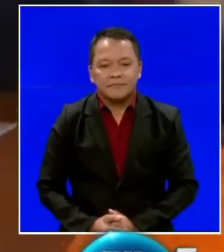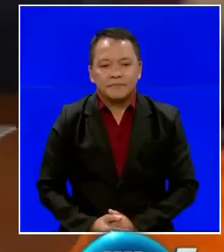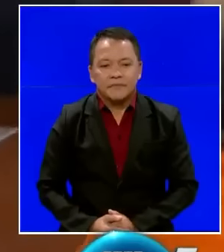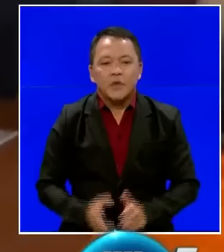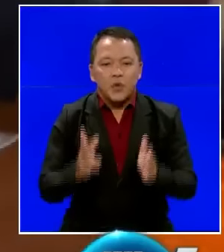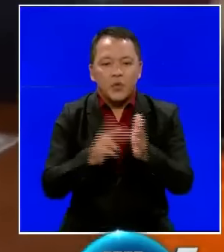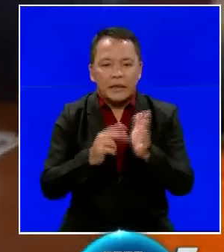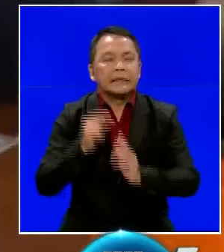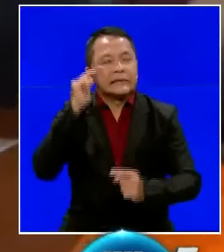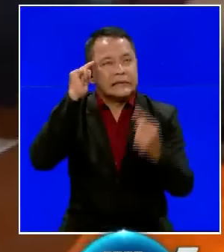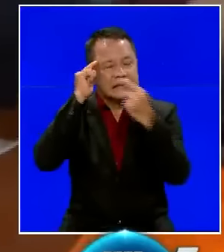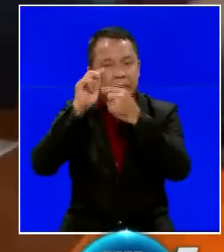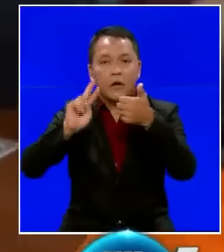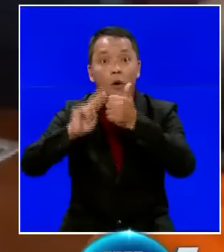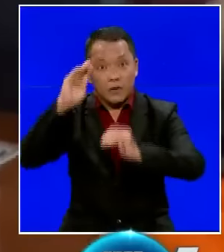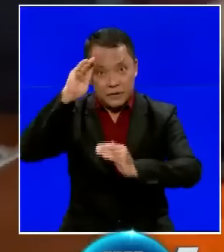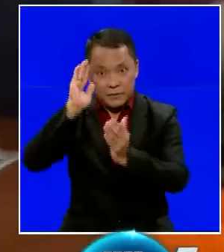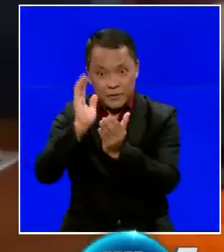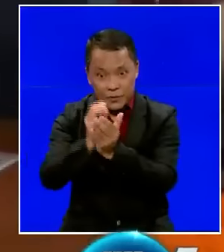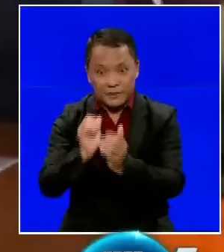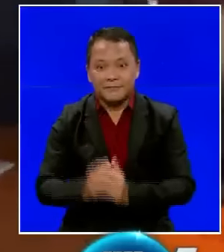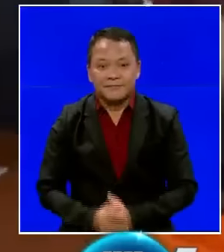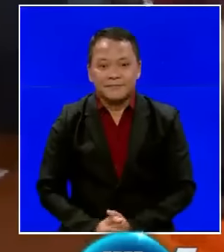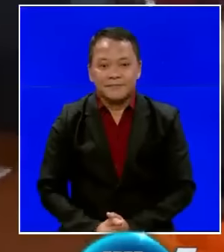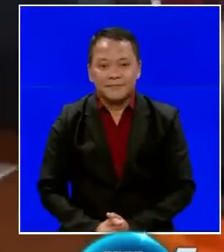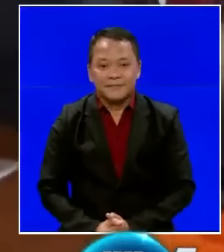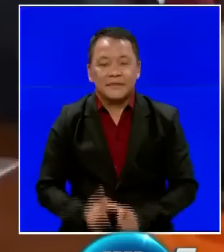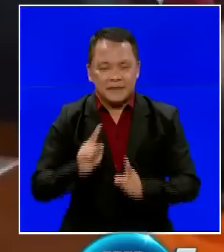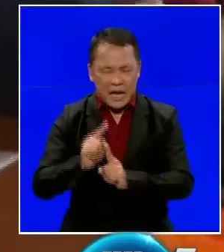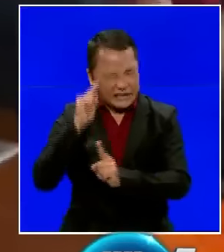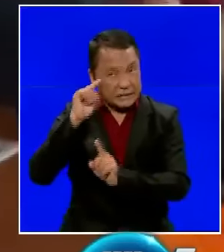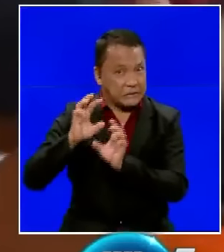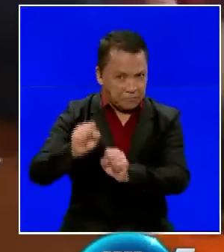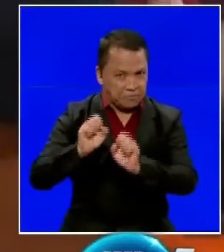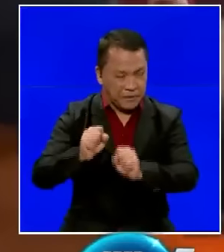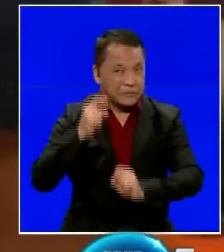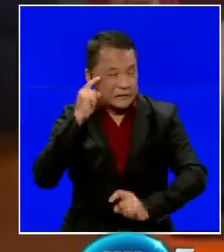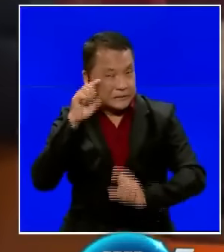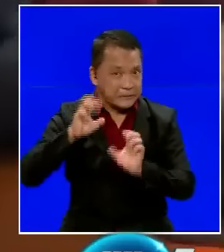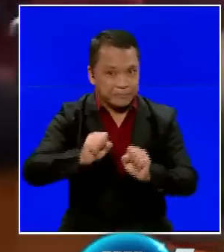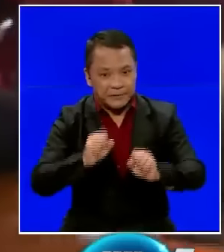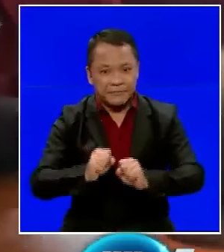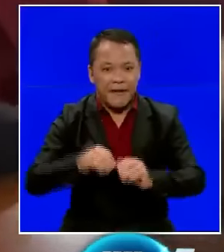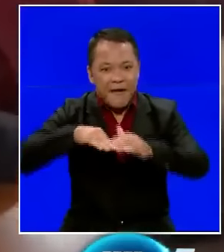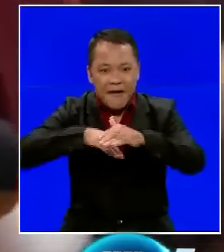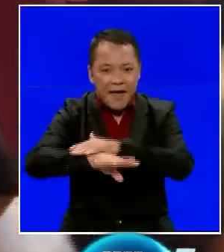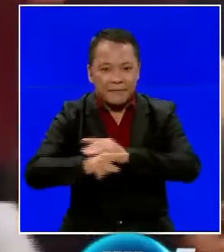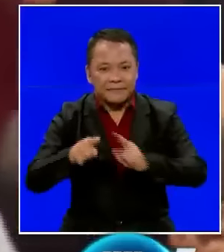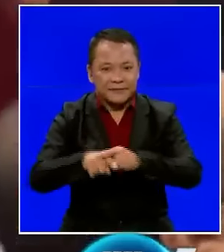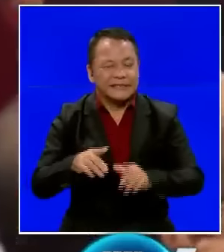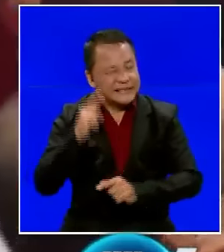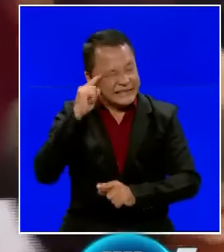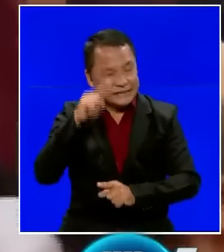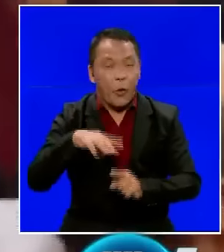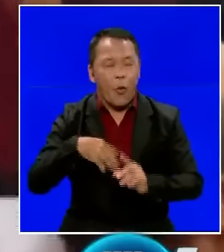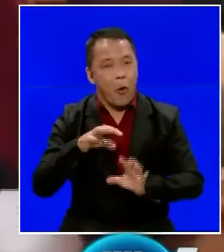วิ่งนี่ลงกำปองตามจังหวะเดียวเลย คิดถึงลงกำปองเดียวเลยคิดถึงลงกำปอง